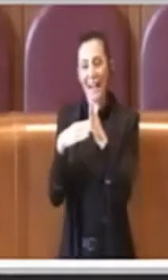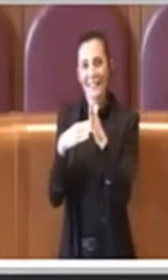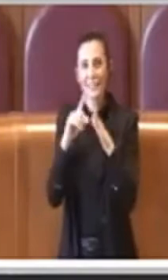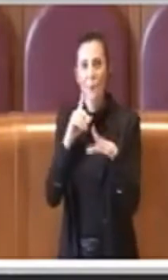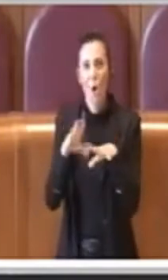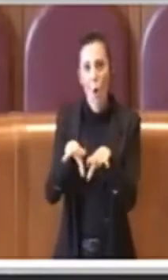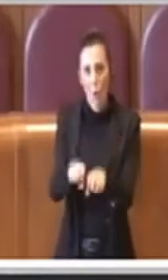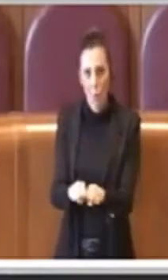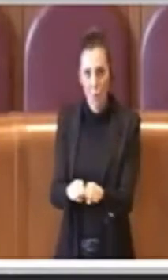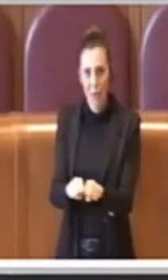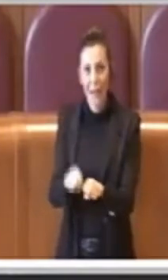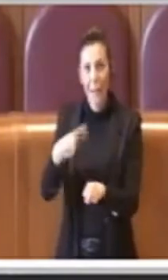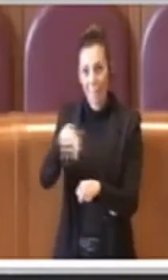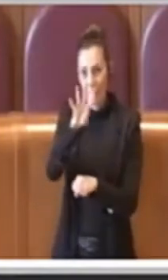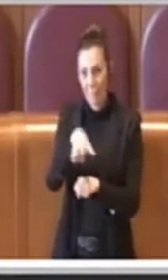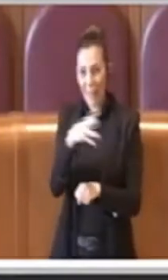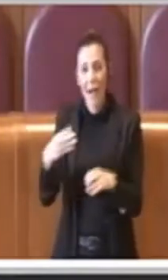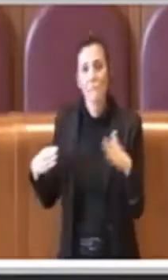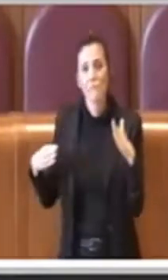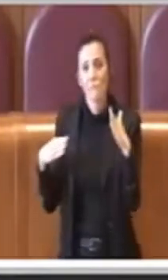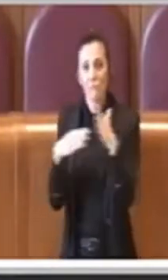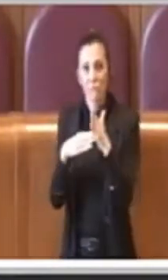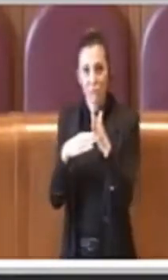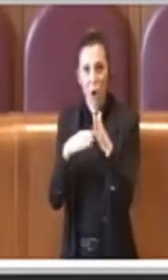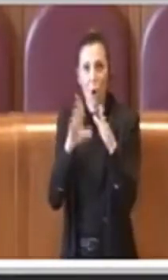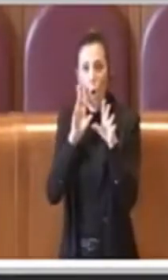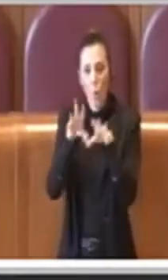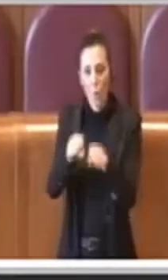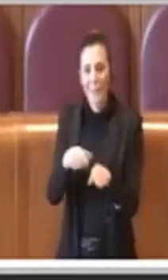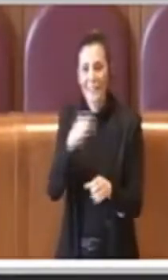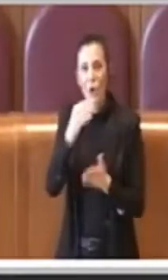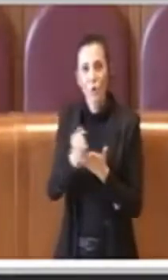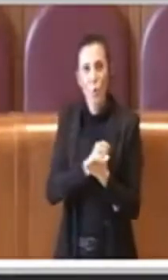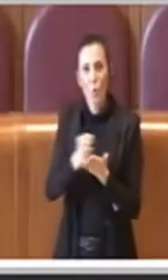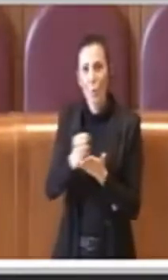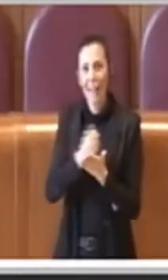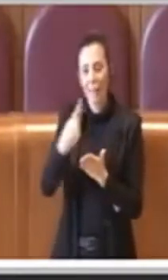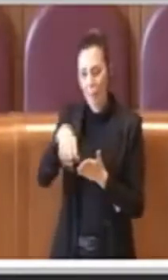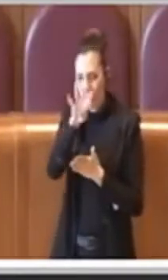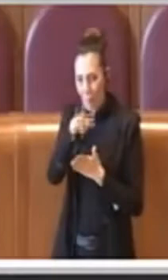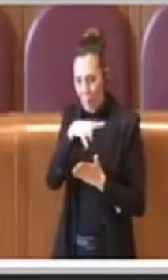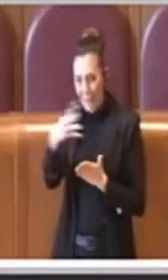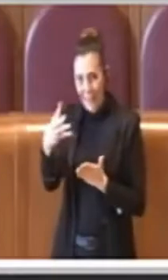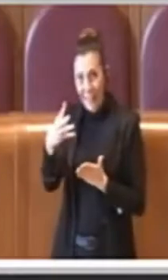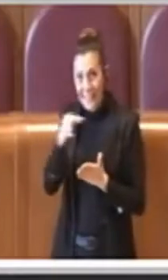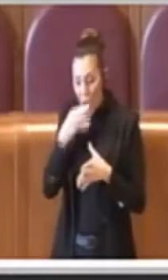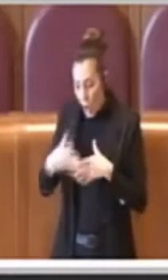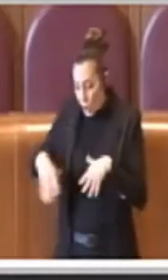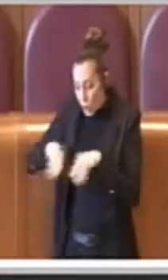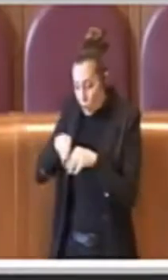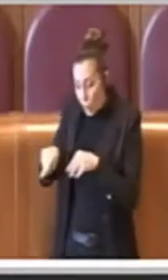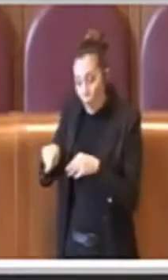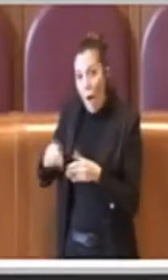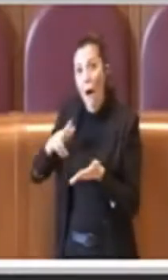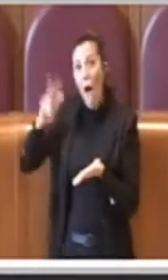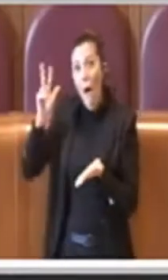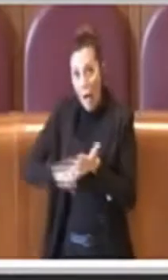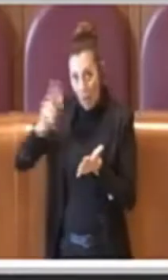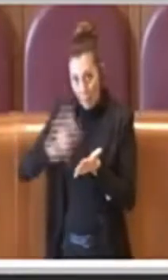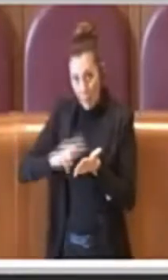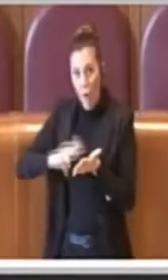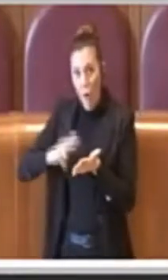E questi piani di massima occupabilità sono dei documenti di pianificazione che approva la Giunta,